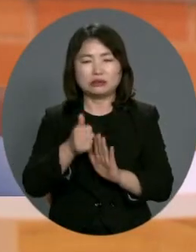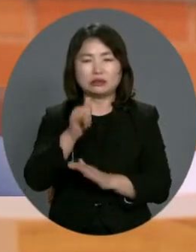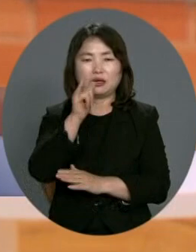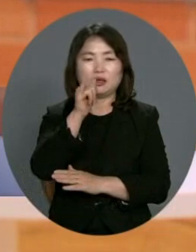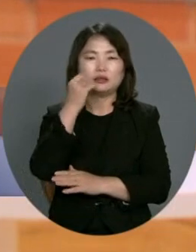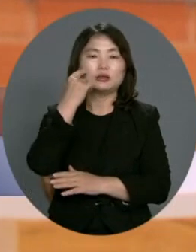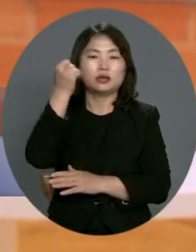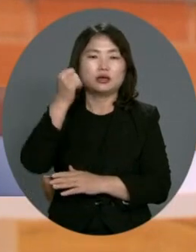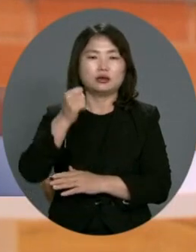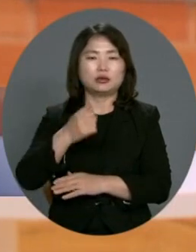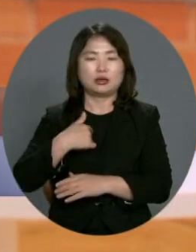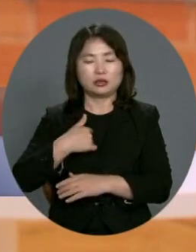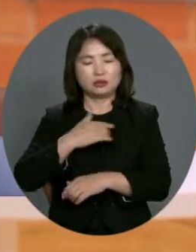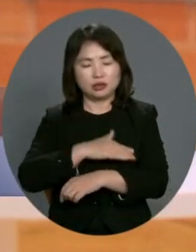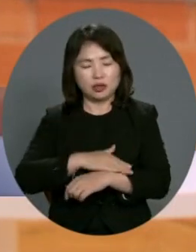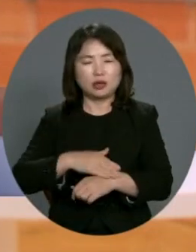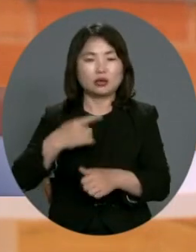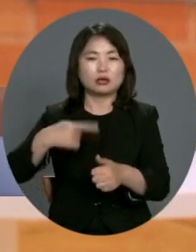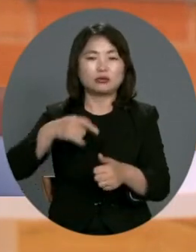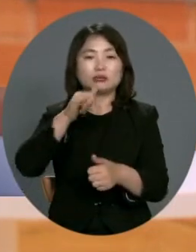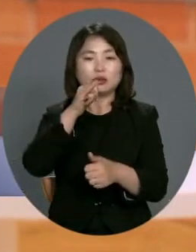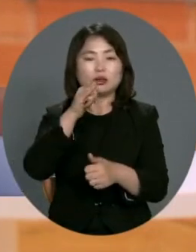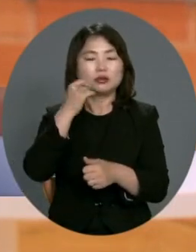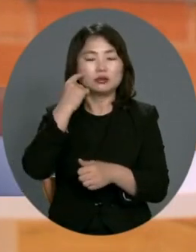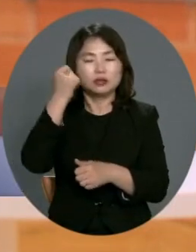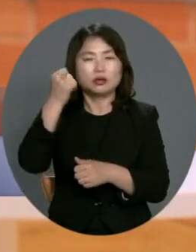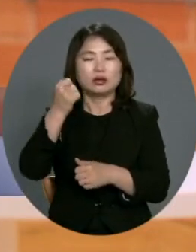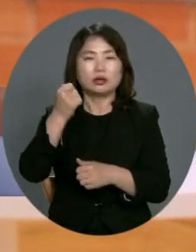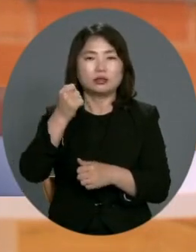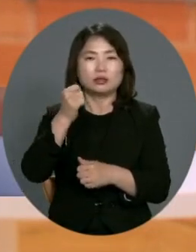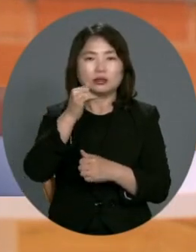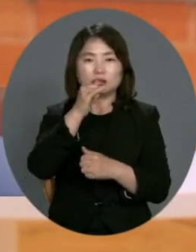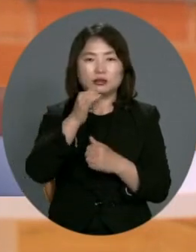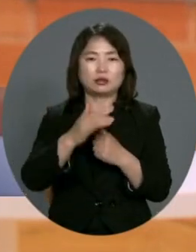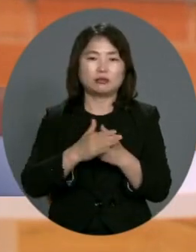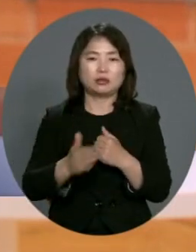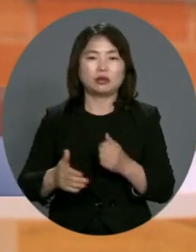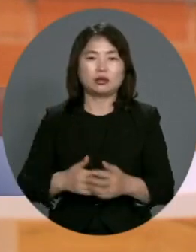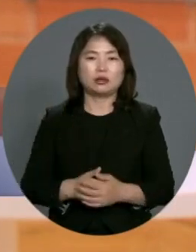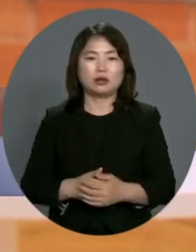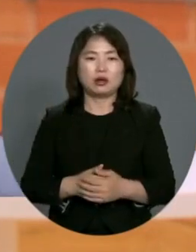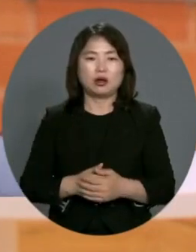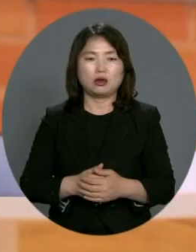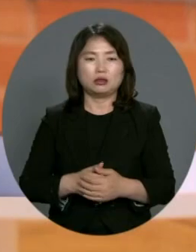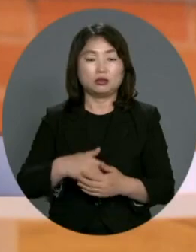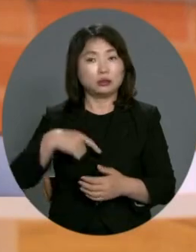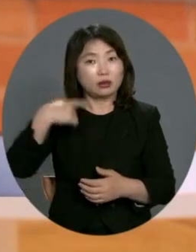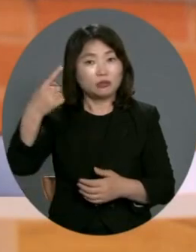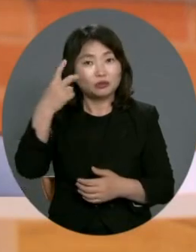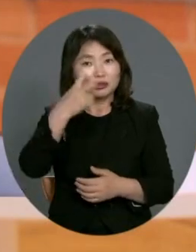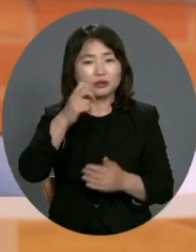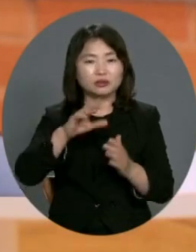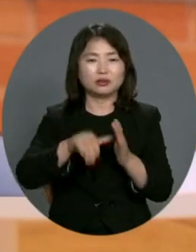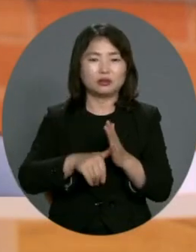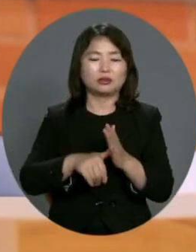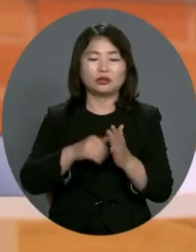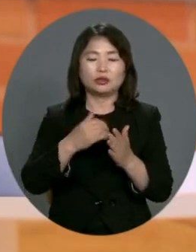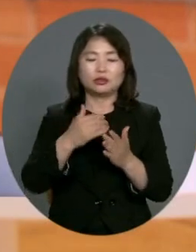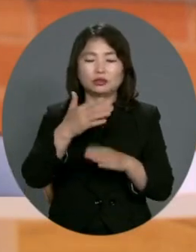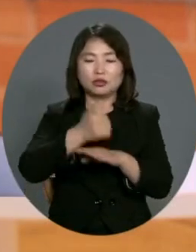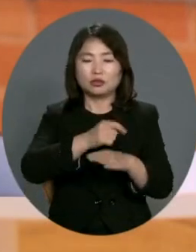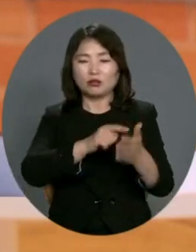메시지가 되고 아 여전히 나 잘하고 있구나 그런 어떤 메시지가 되어서 아마 다음번 조사 때는 좀 더 그